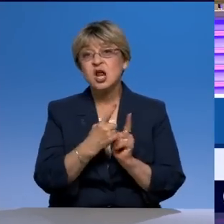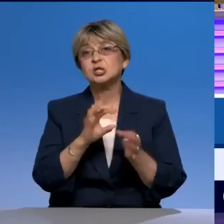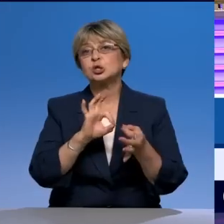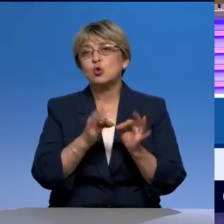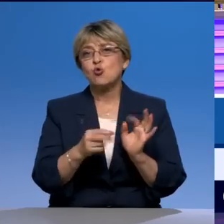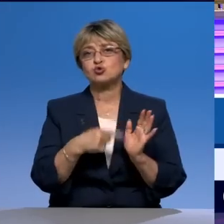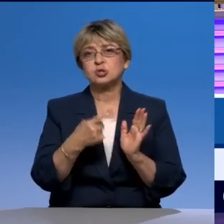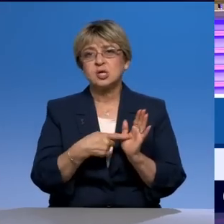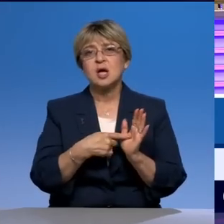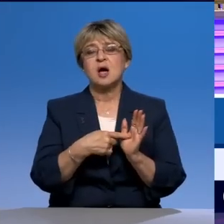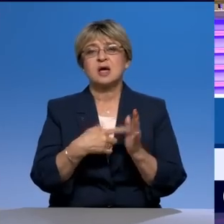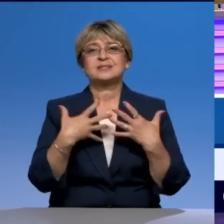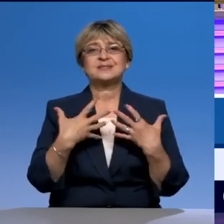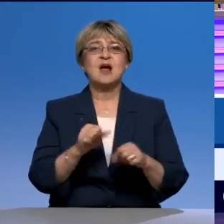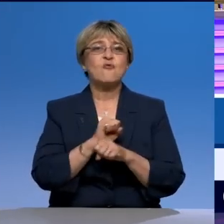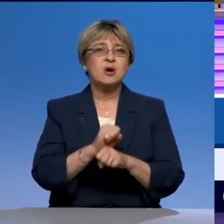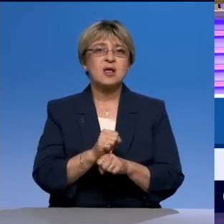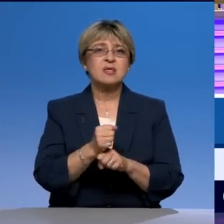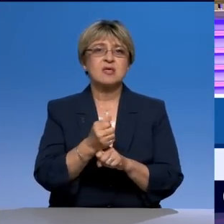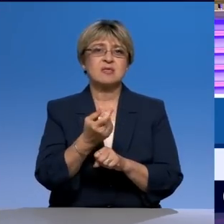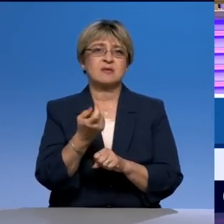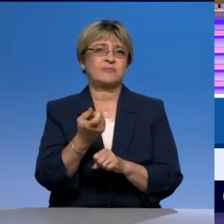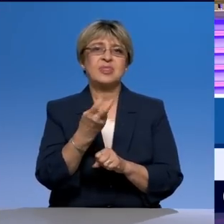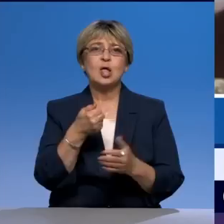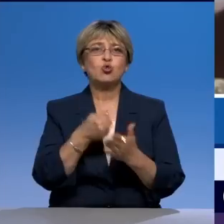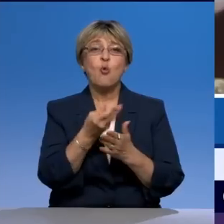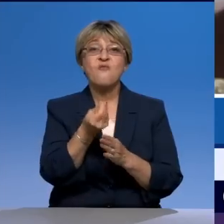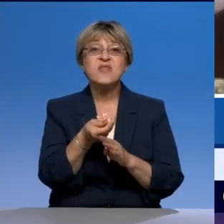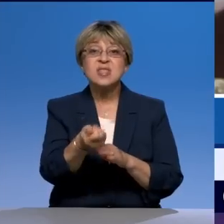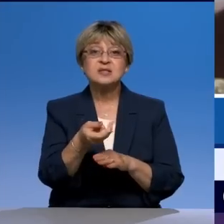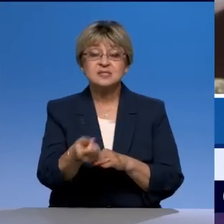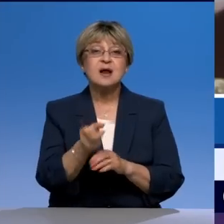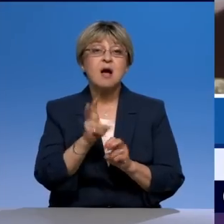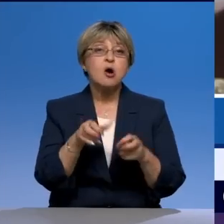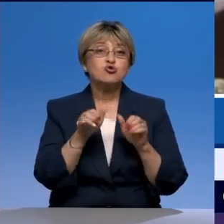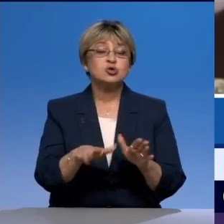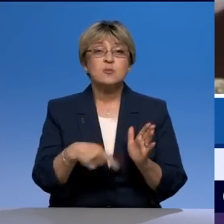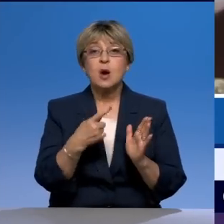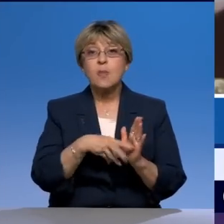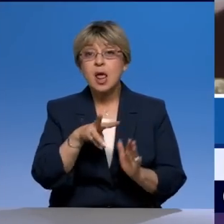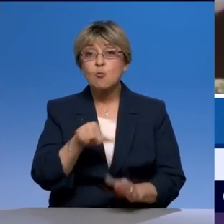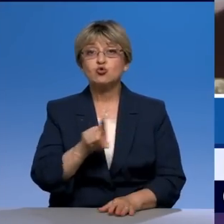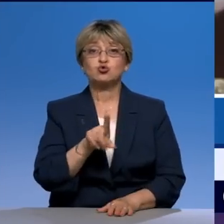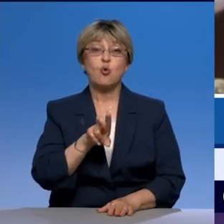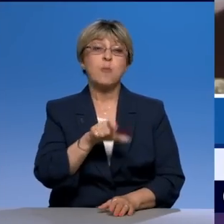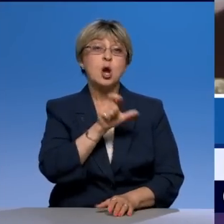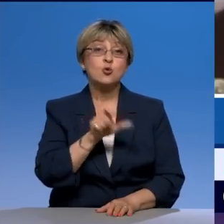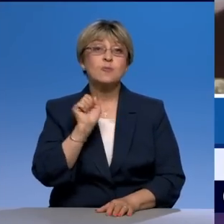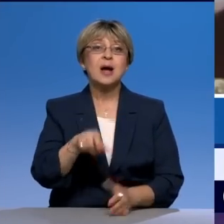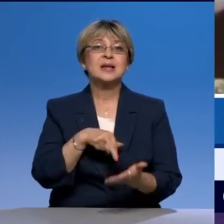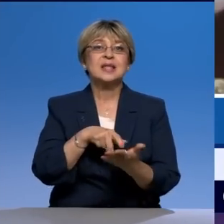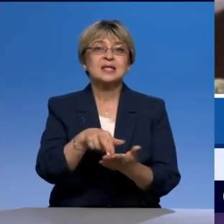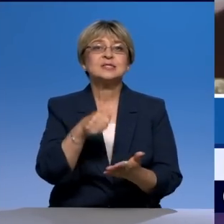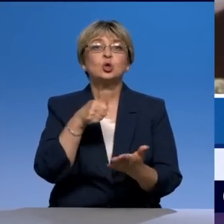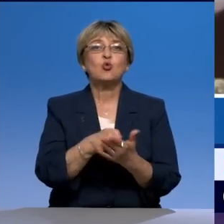здравоохранение недофинансировано. Как вы видели бы все-таки решение проблемы, чтобы люди могли дойти до специалиста? Что